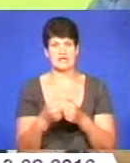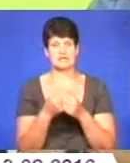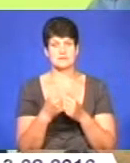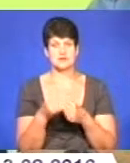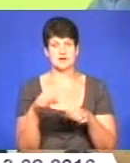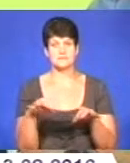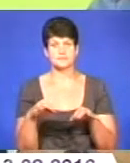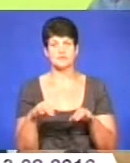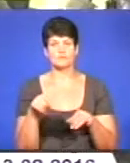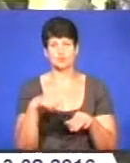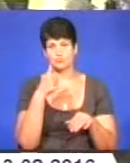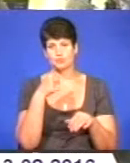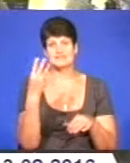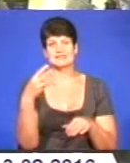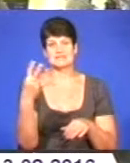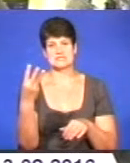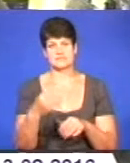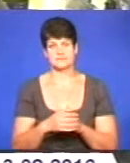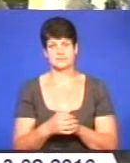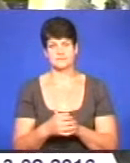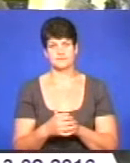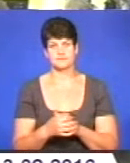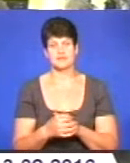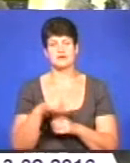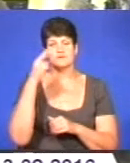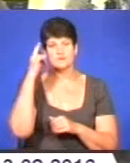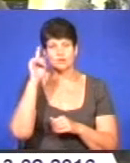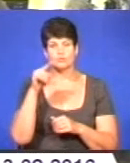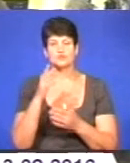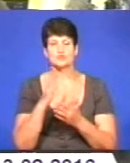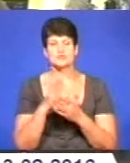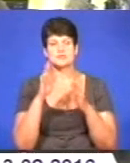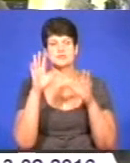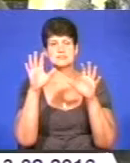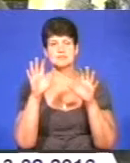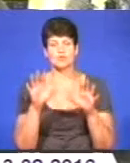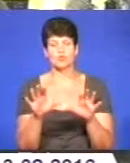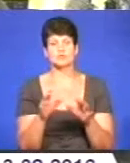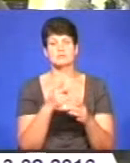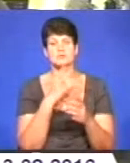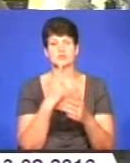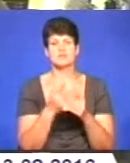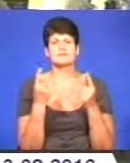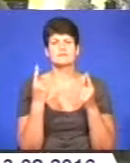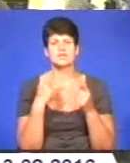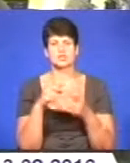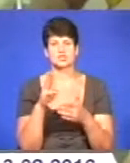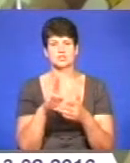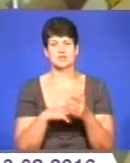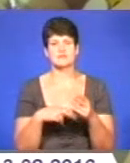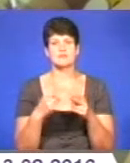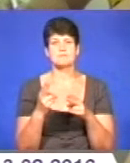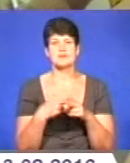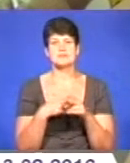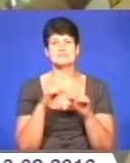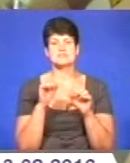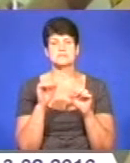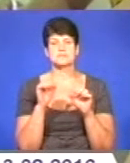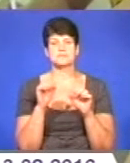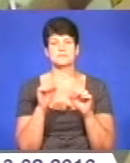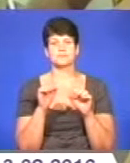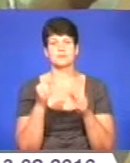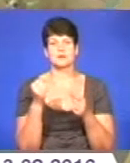загинуло 33. Відомо, що вже діє закон, який передбачає значні штрафи і позбавлення водійських прав за водіння у